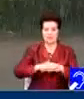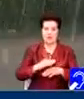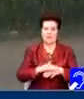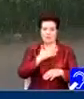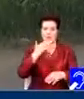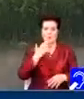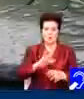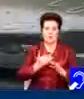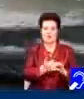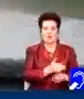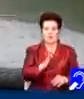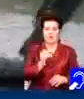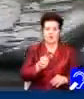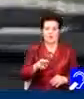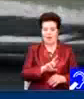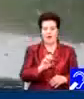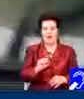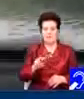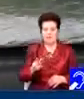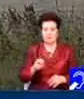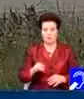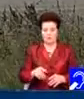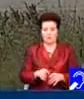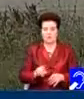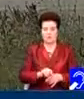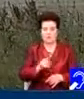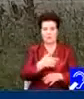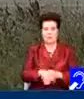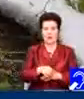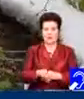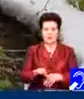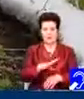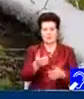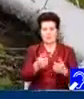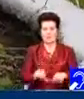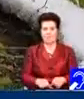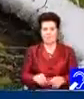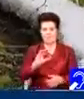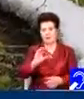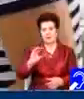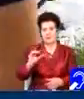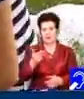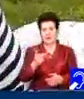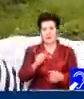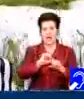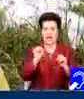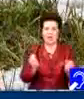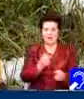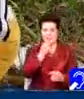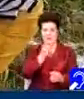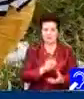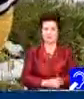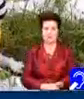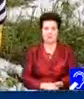multe localități de pe Valea Almăjului. La Bozovi și Dalboșeți, pe marginea drumurilor, s-a format un strat consistent de gheață. Uitați aici